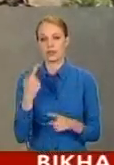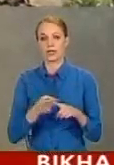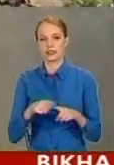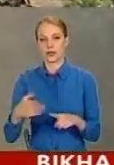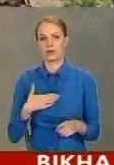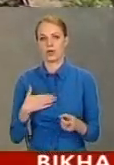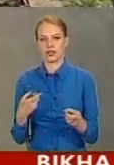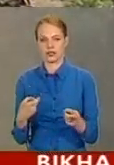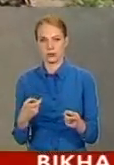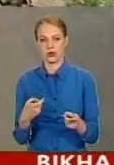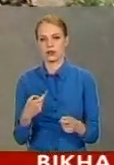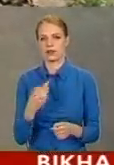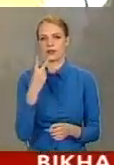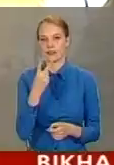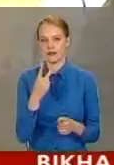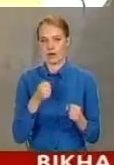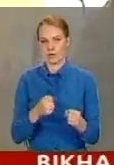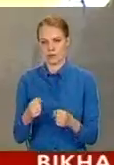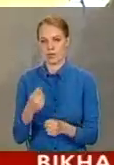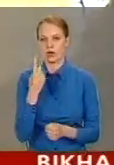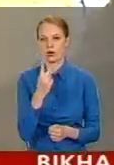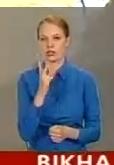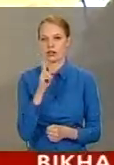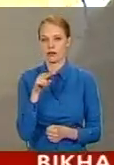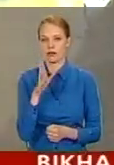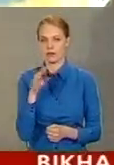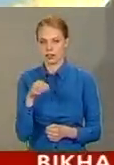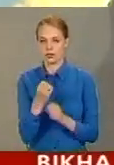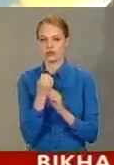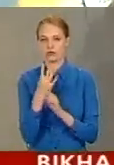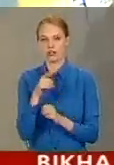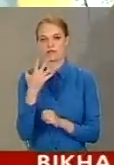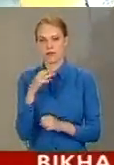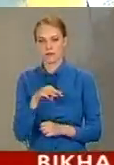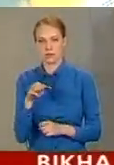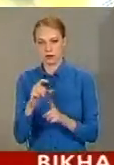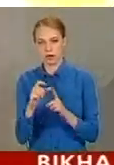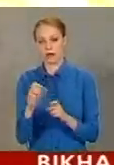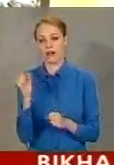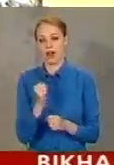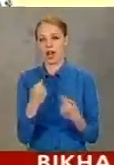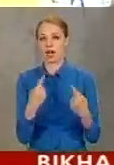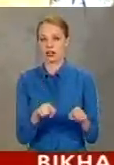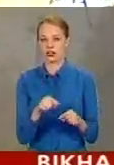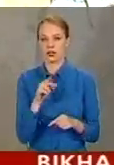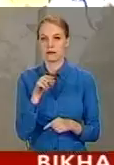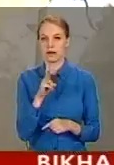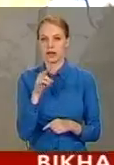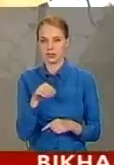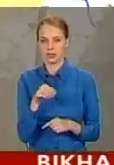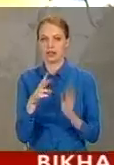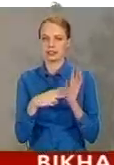моя зброя. Два кулемета, один КПВТ 14,5 мм, а інший ПКТ